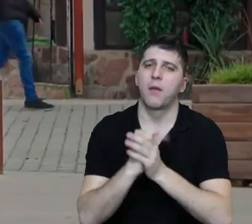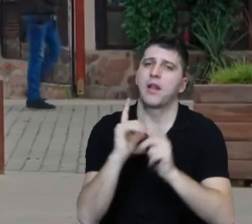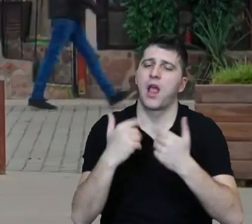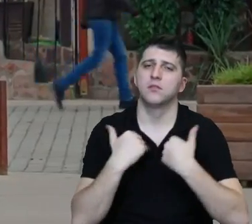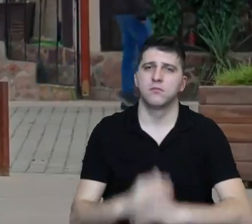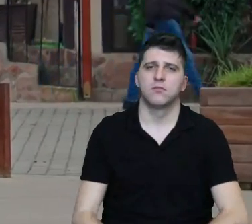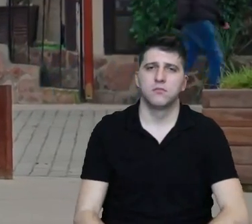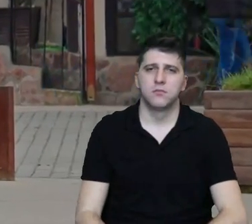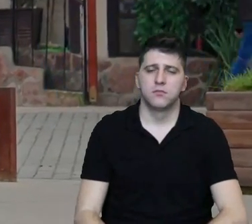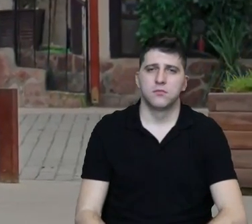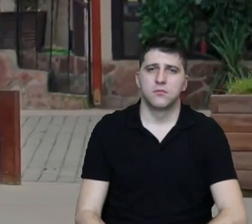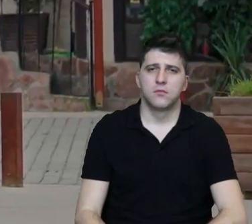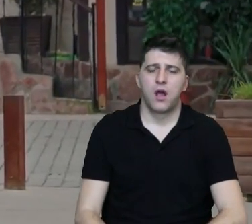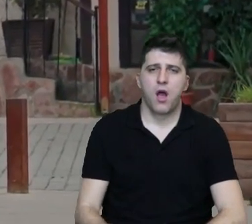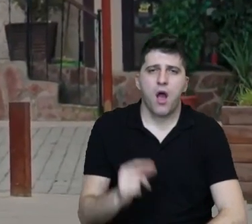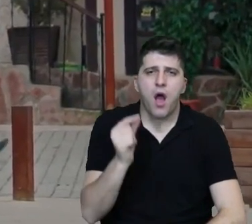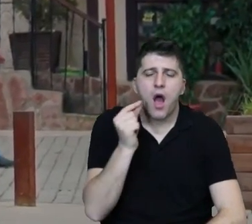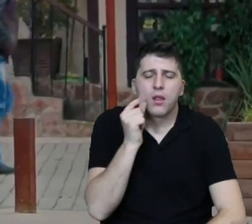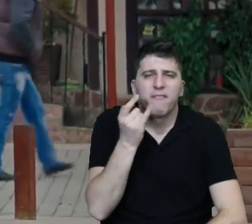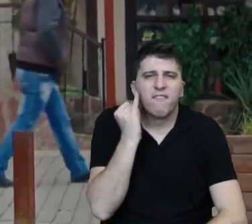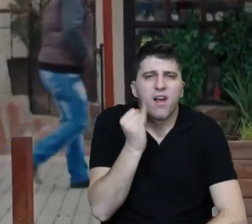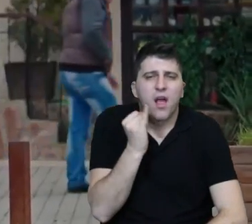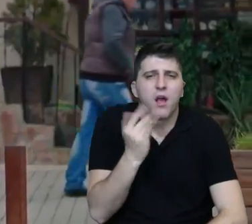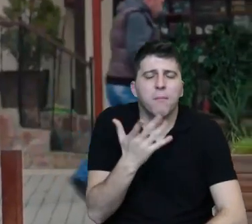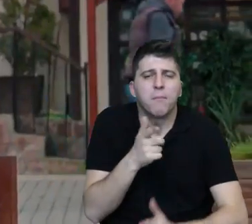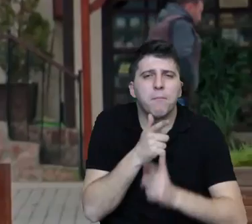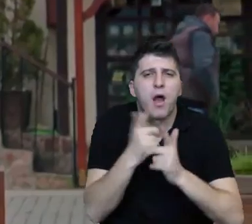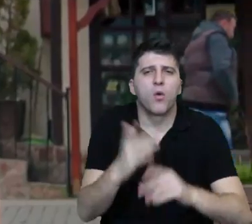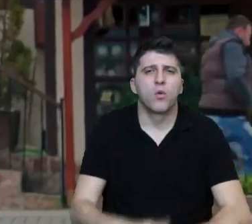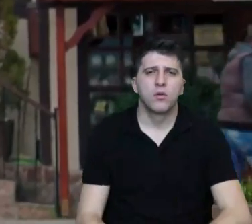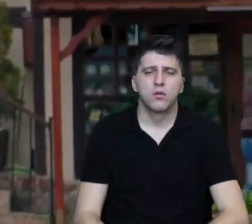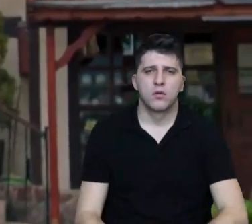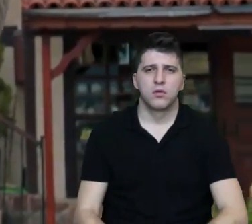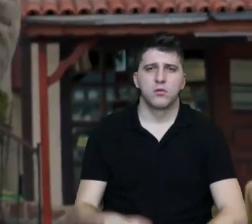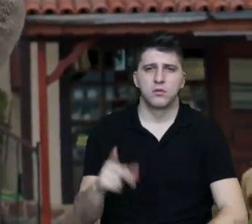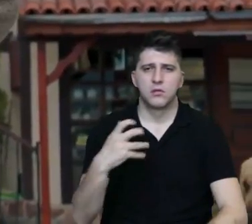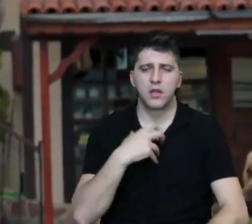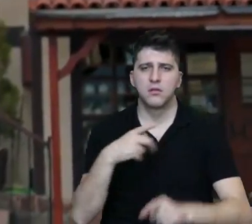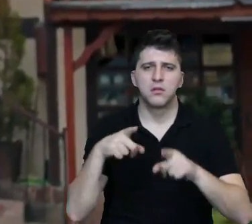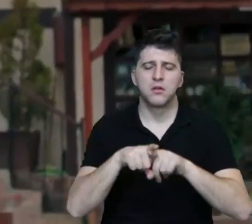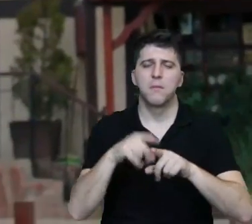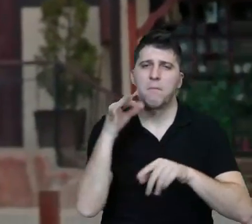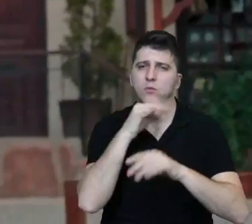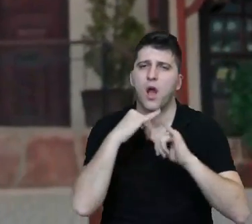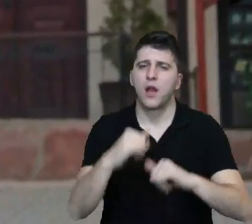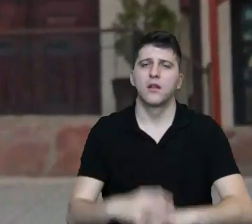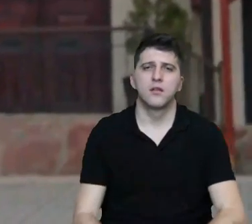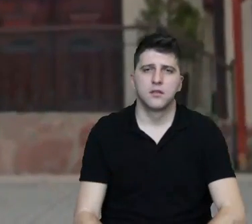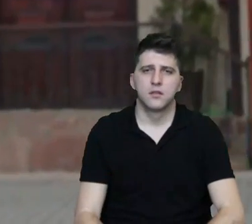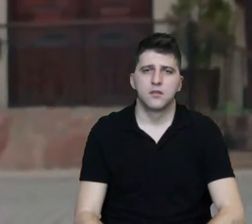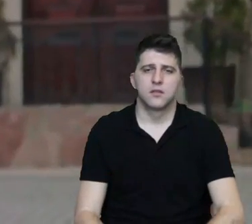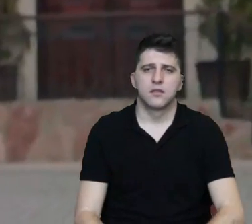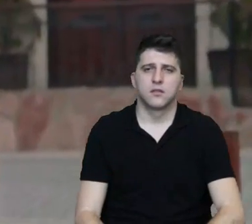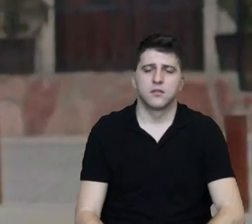lazım. Adamın ağzına alev çıkıyor ya. Bir insanın hareketleriyle iş mi bu kadar mı benzer ya? Sokağın karşısına geçip